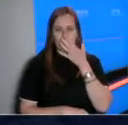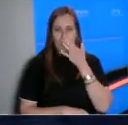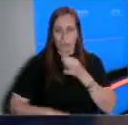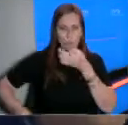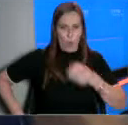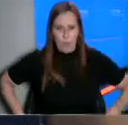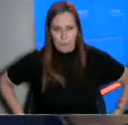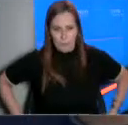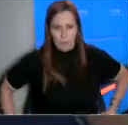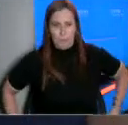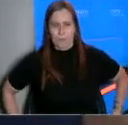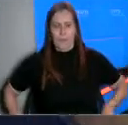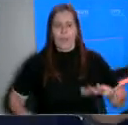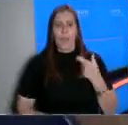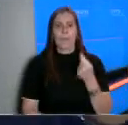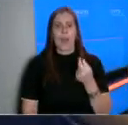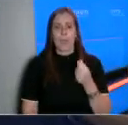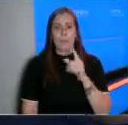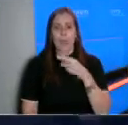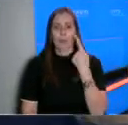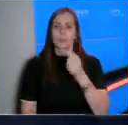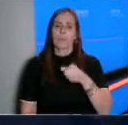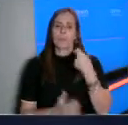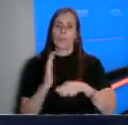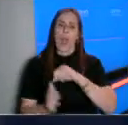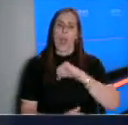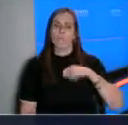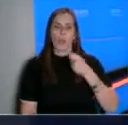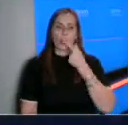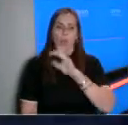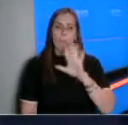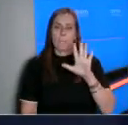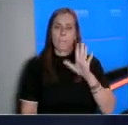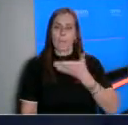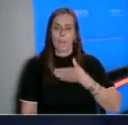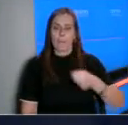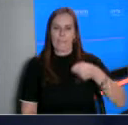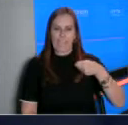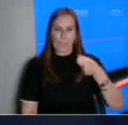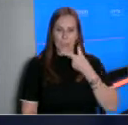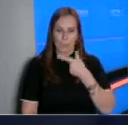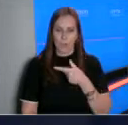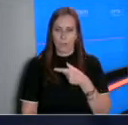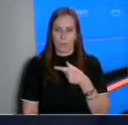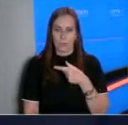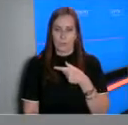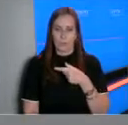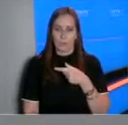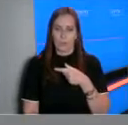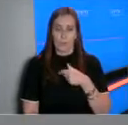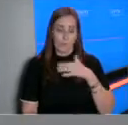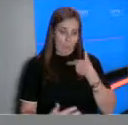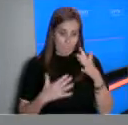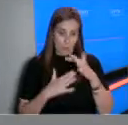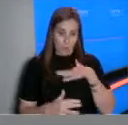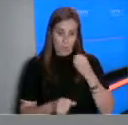שואל את השאלה הזאת כשאלת תם. כמה יעלה אם את בעצמך תלכי לקנות את התרופות בלי להיכנס לסל? מבירור